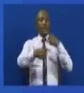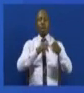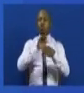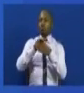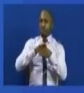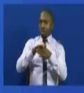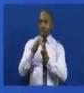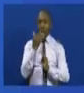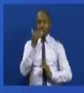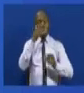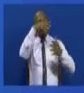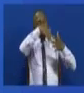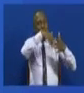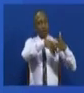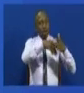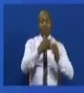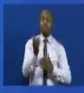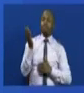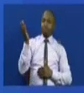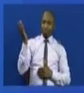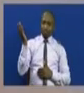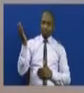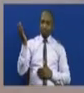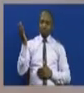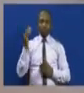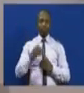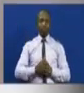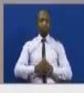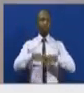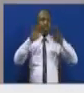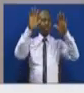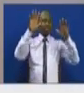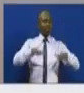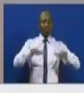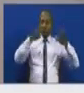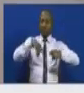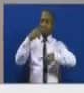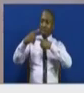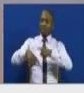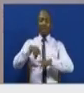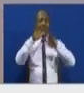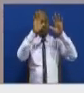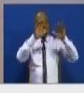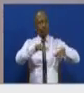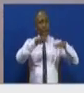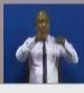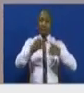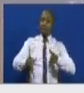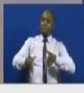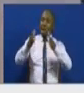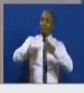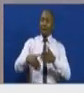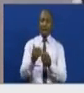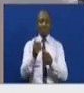Ripoti ya Moses Matthew na maelezo kwa kina. Mvua zinazoendelea kunyesha zimesababisha kutopitika kwa barabara kadhaa katika